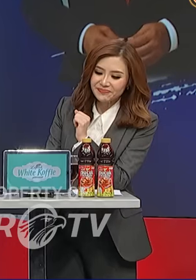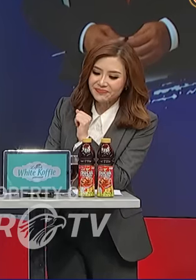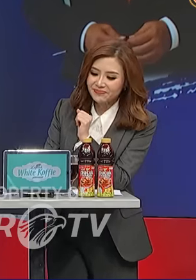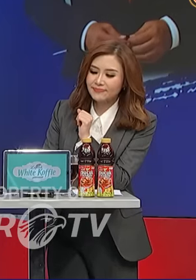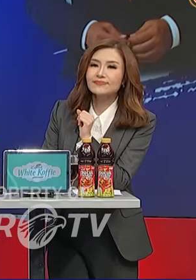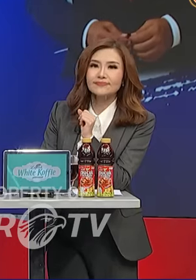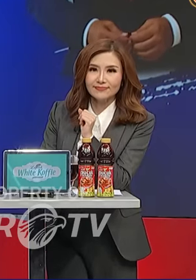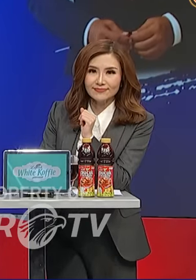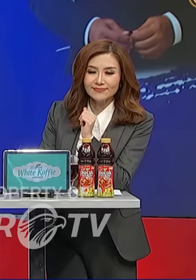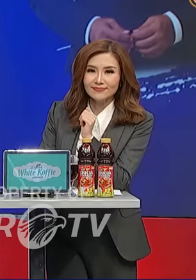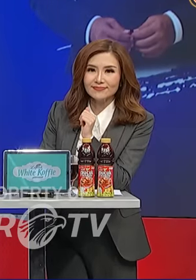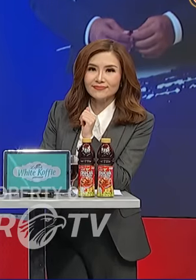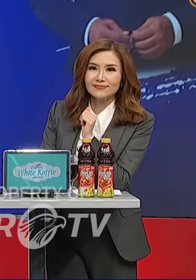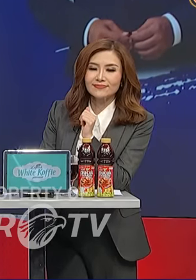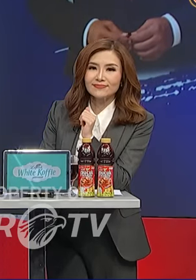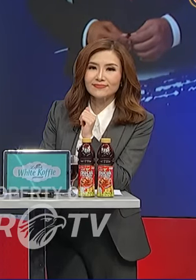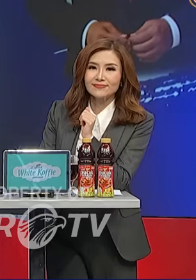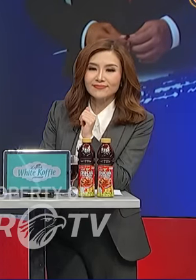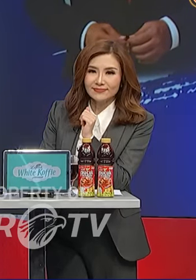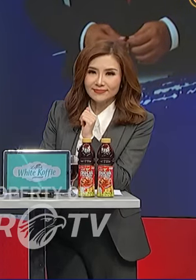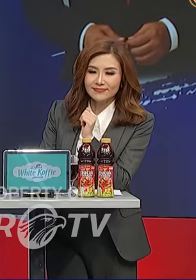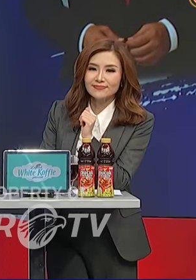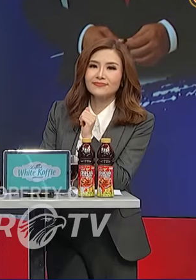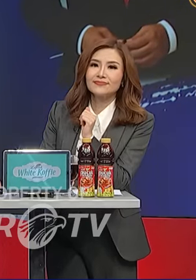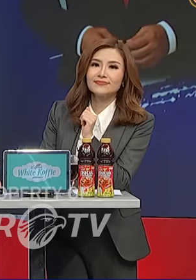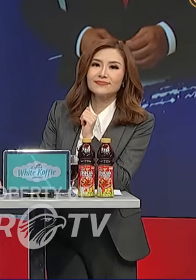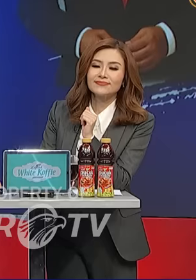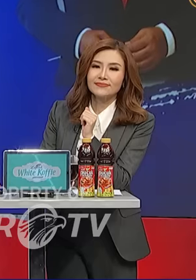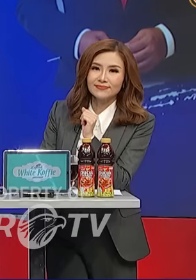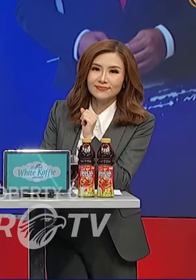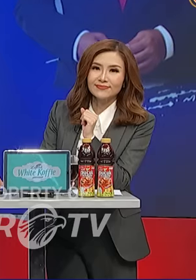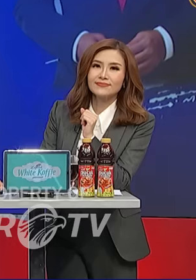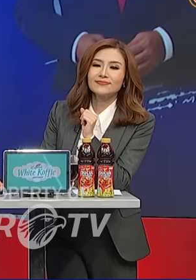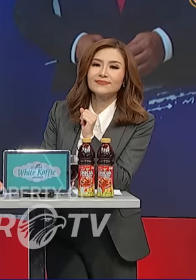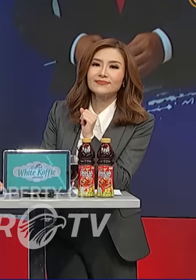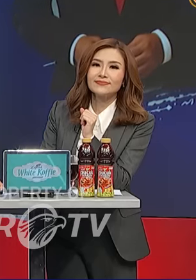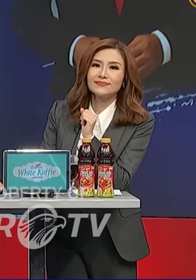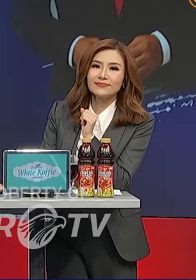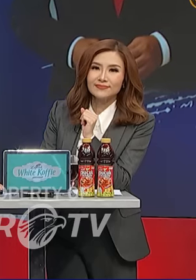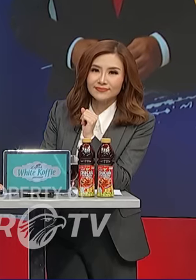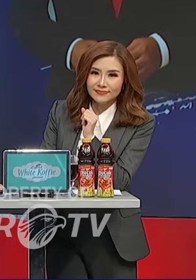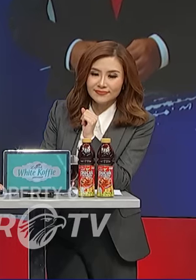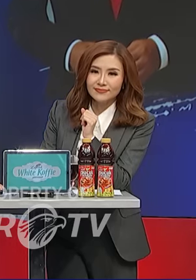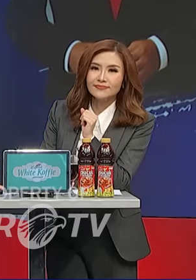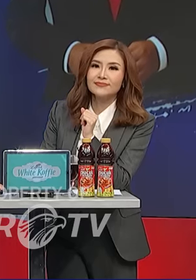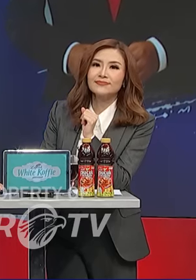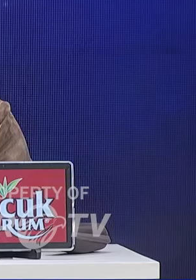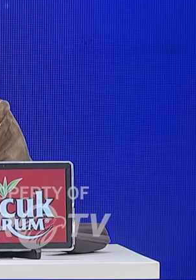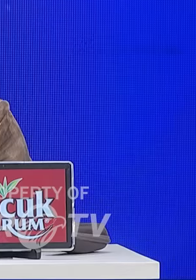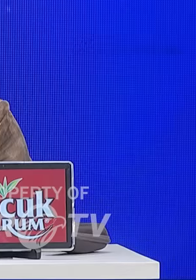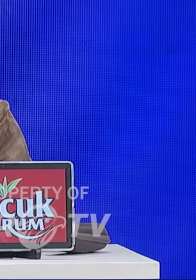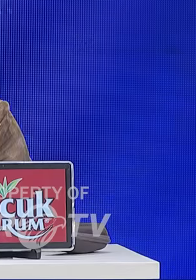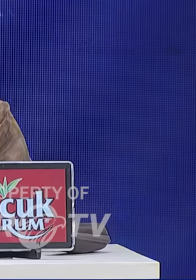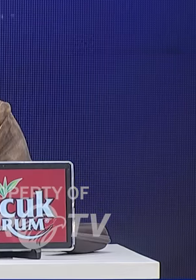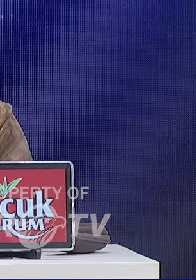sampai di segmen terakhir saya minta closing statement dari masing-masing panelis masing-masing 2 menit saya ke Mbah Tejo terlebih dahulu